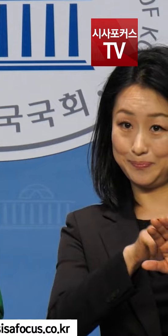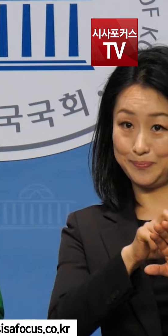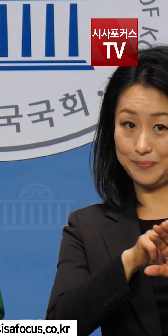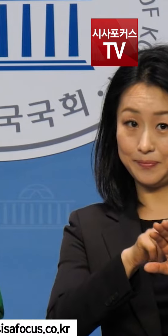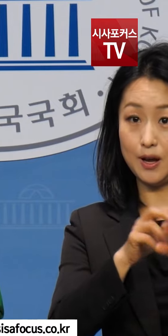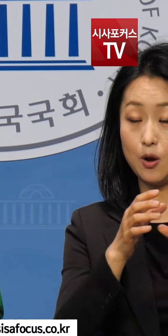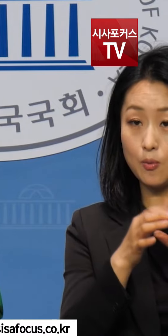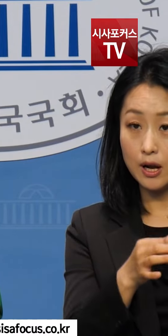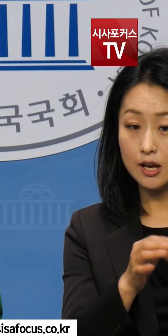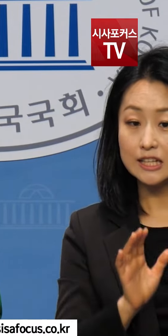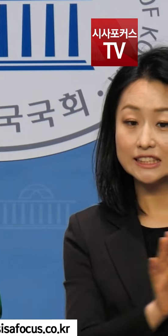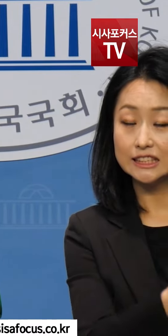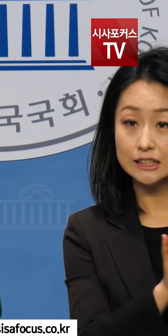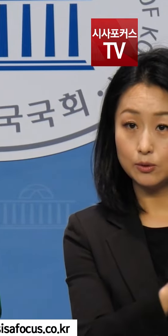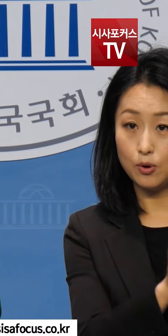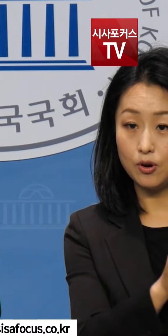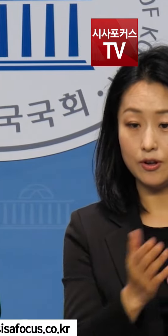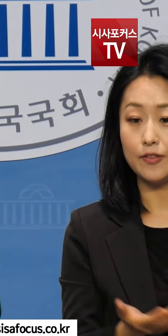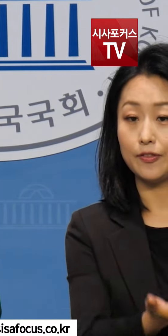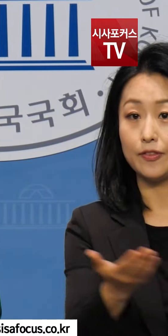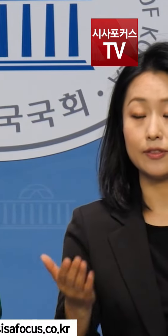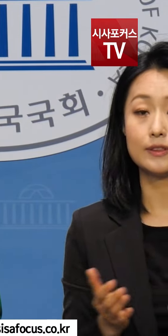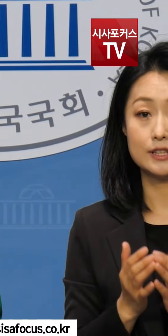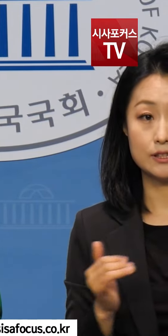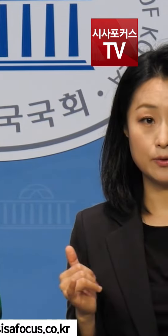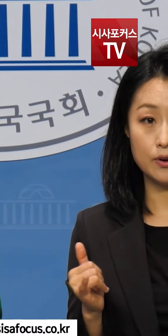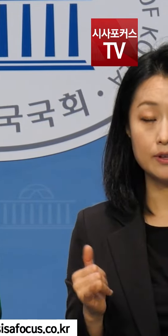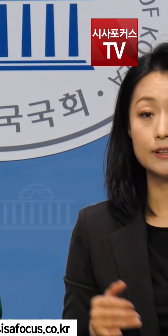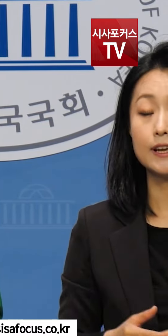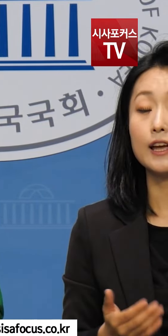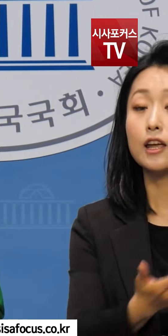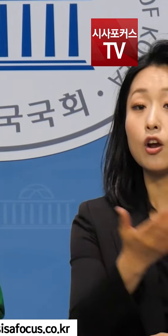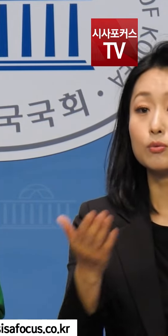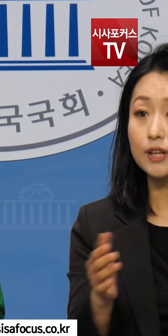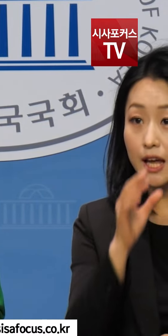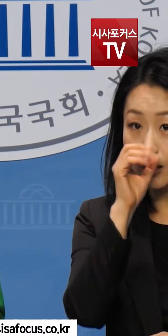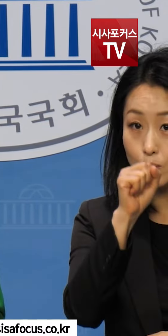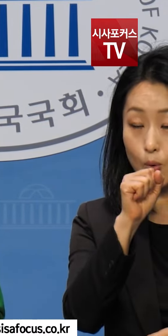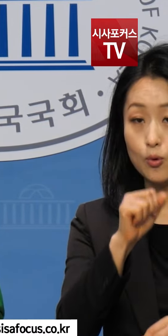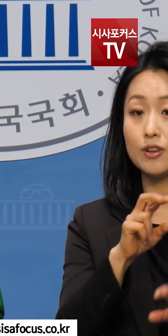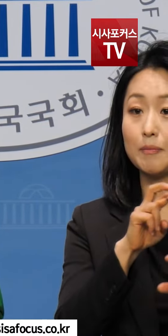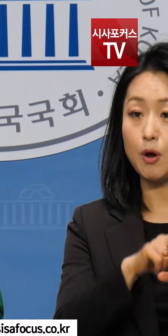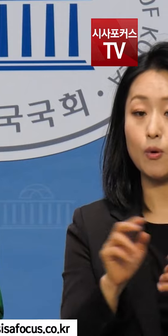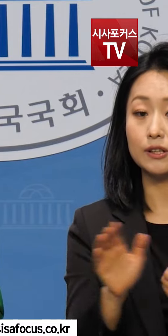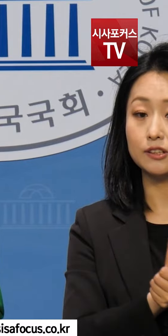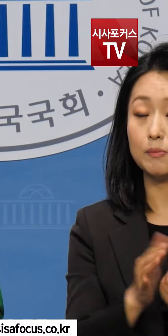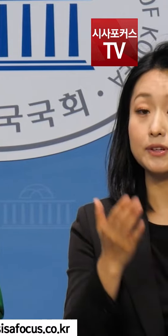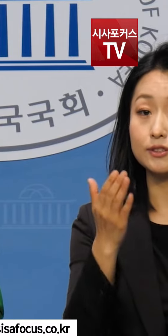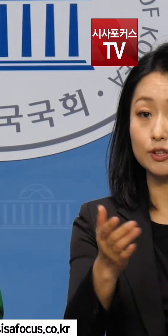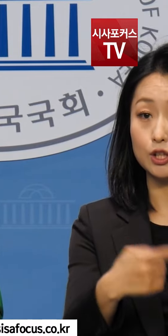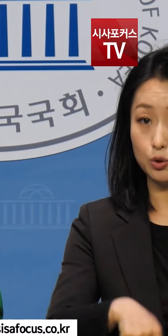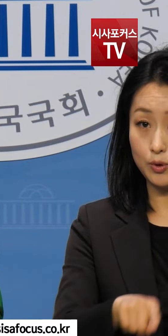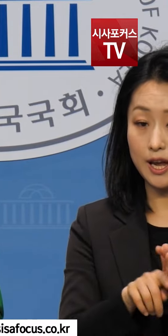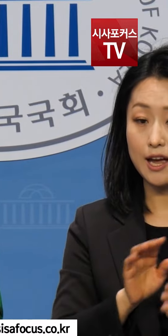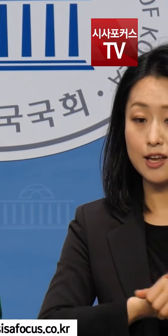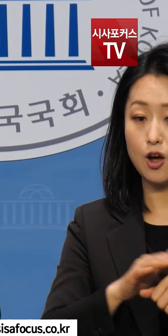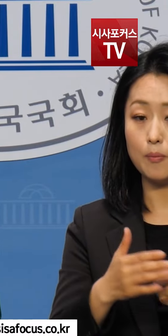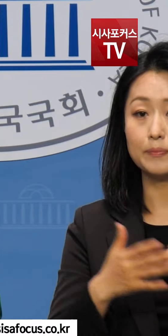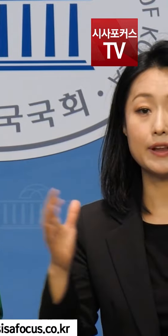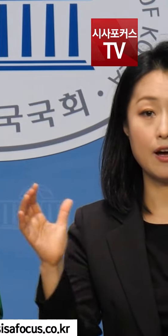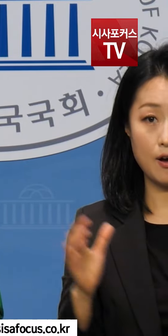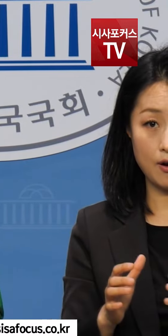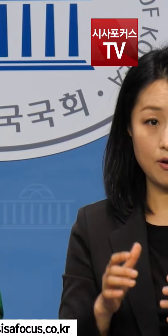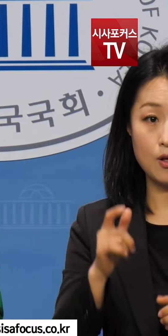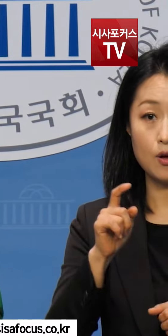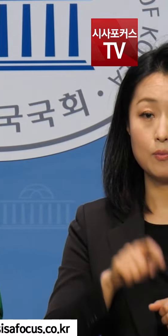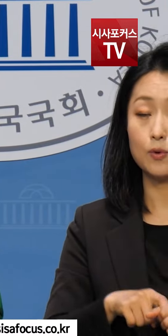보건의료인력지원법 개정안은 더 좋은 보건의료 서비스를 국민 여러분께 제공하기 위해 의료 현장을 협력의 터전으로